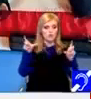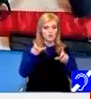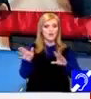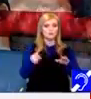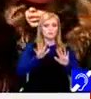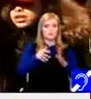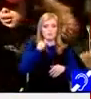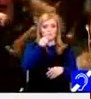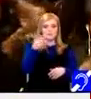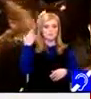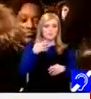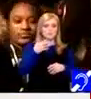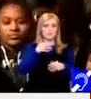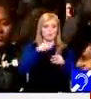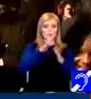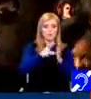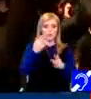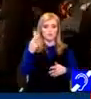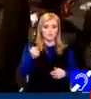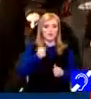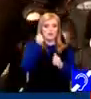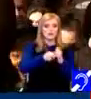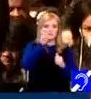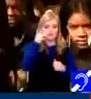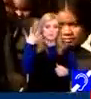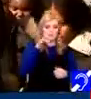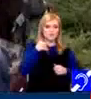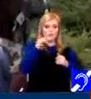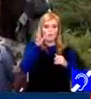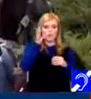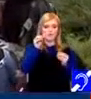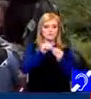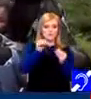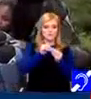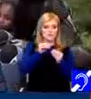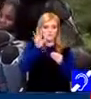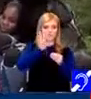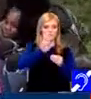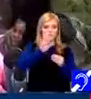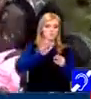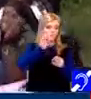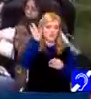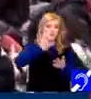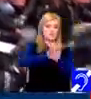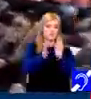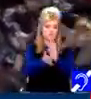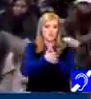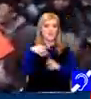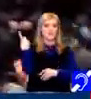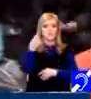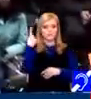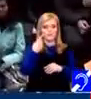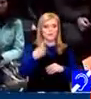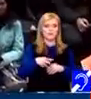masacrul de luna trecută de la un liceu din Florida. În fiecare stat american, la ora locală 10, elevii au ieșit din clase și s-au plimbat